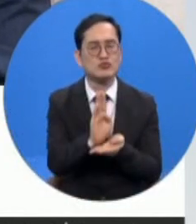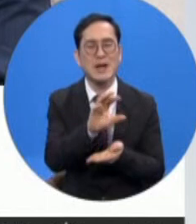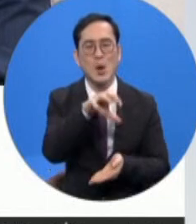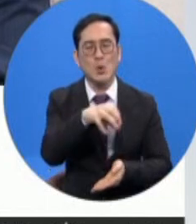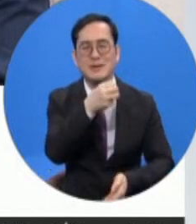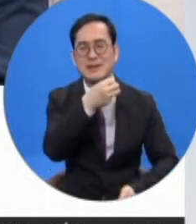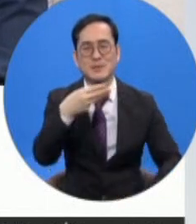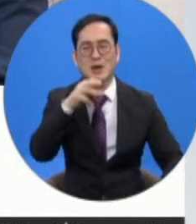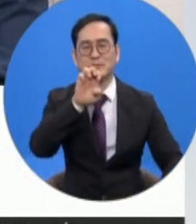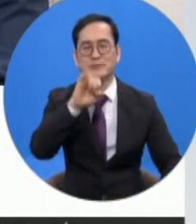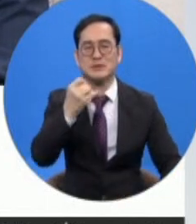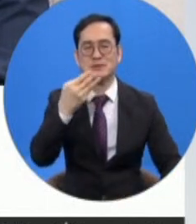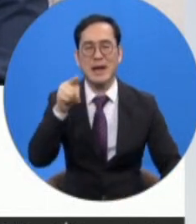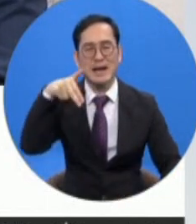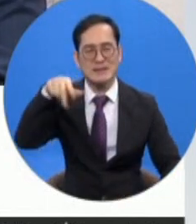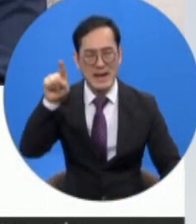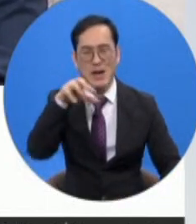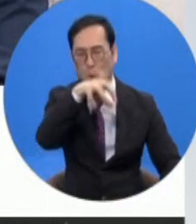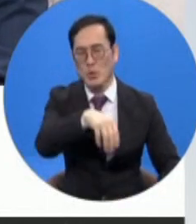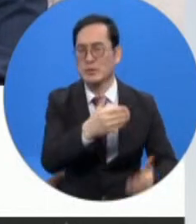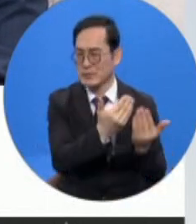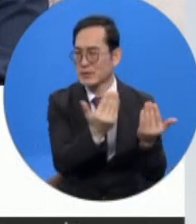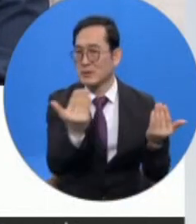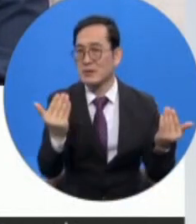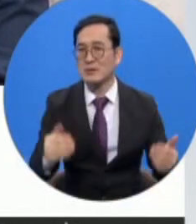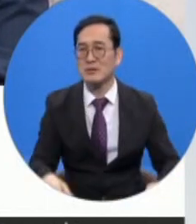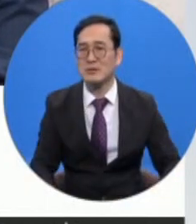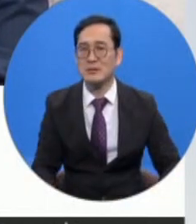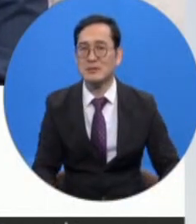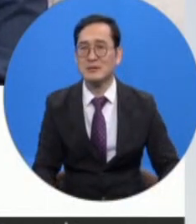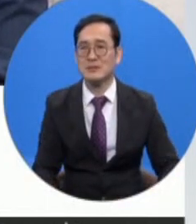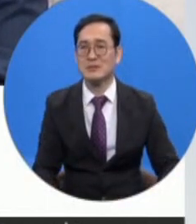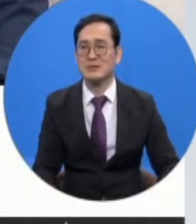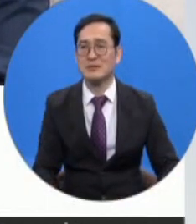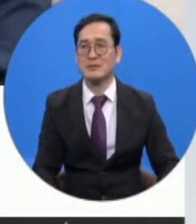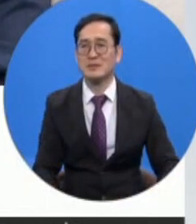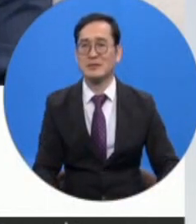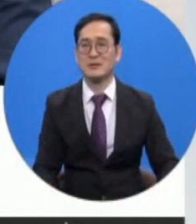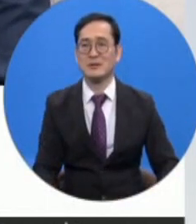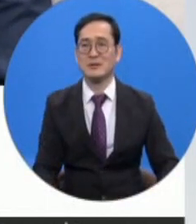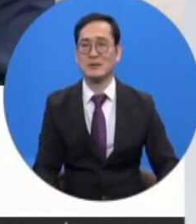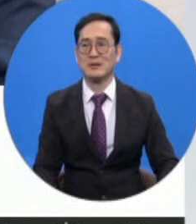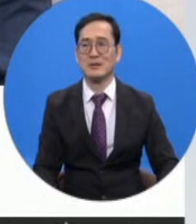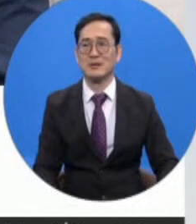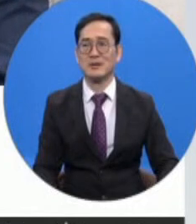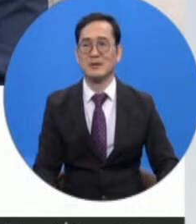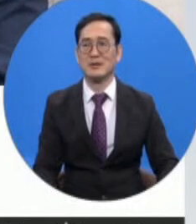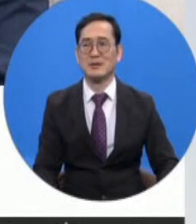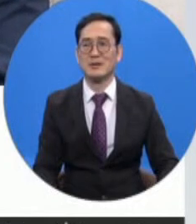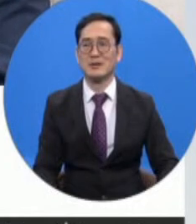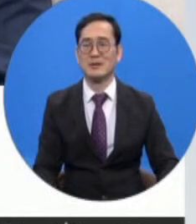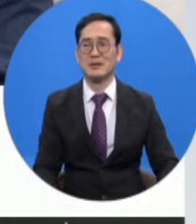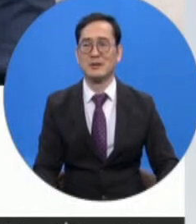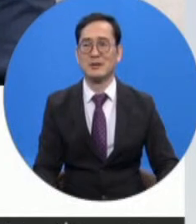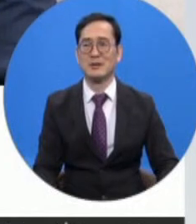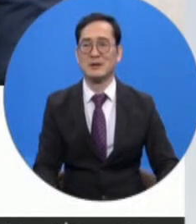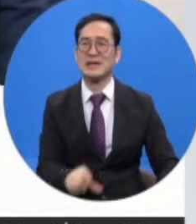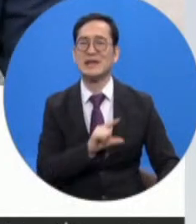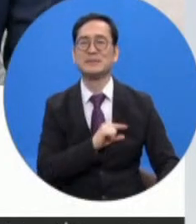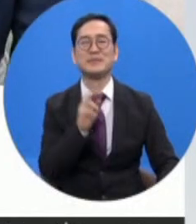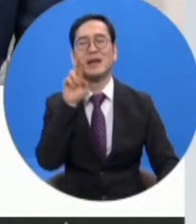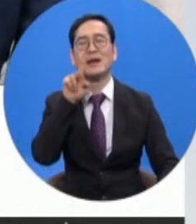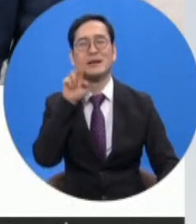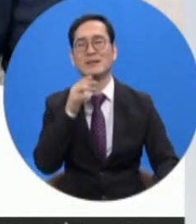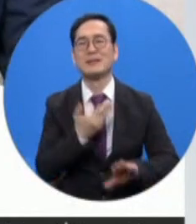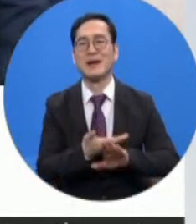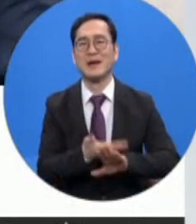삼성플라자 내부에 전시를 했던 거다. 근데 삼성미술관과 백화점에 있는 분당점 백화점 전시는 뭐 명백히 다른 거 아닙니까? 전혀 다르죠.